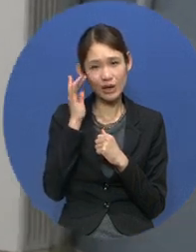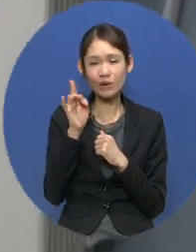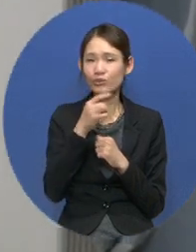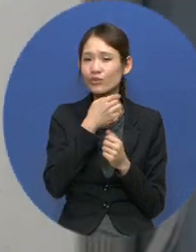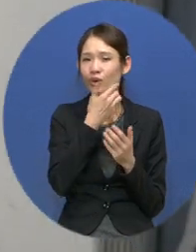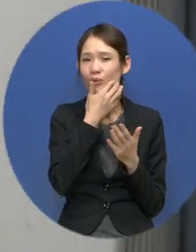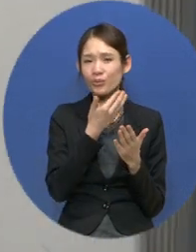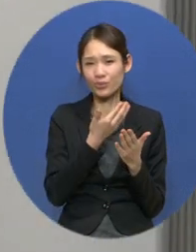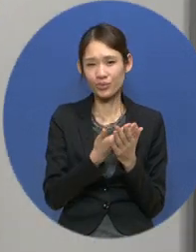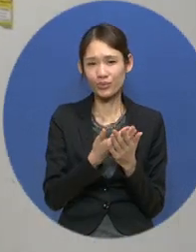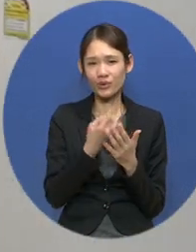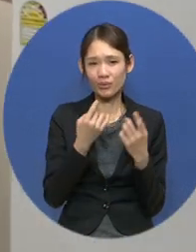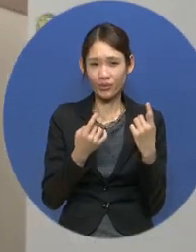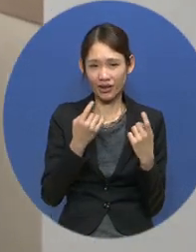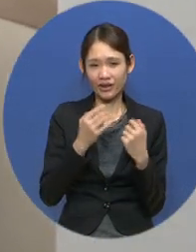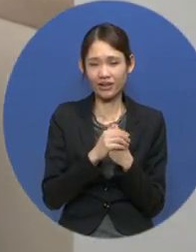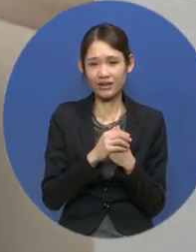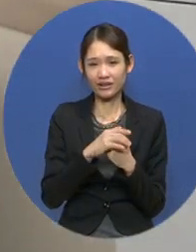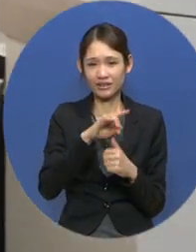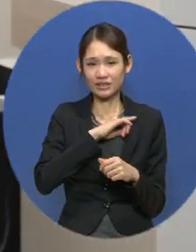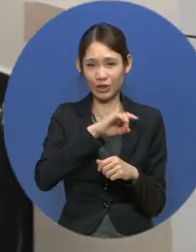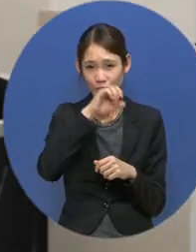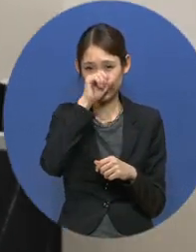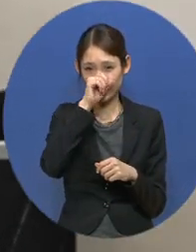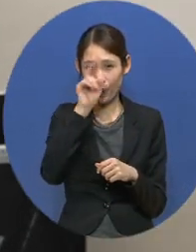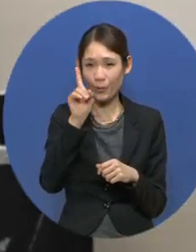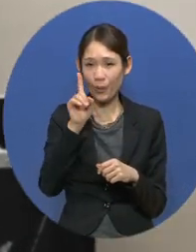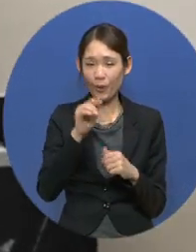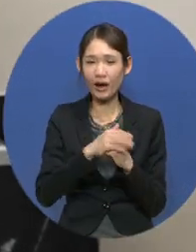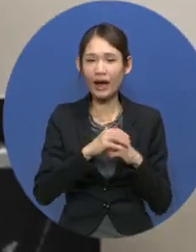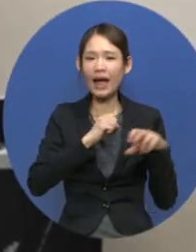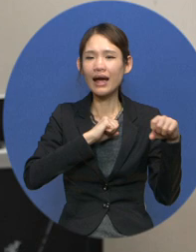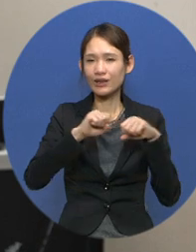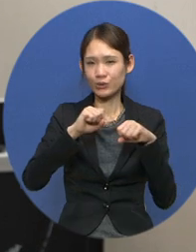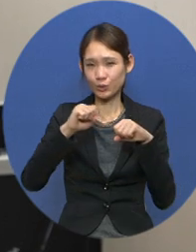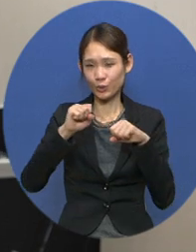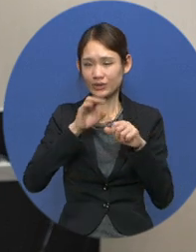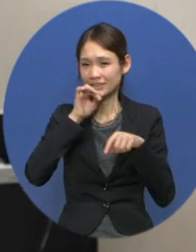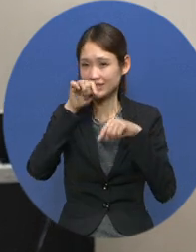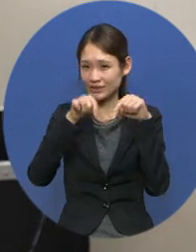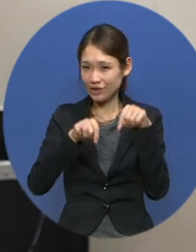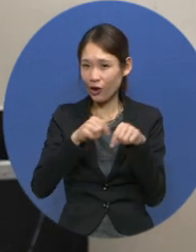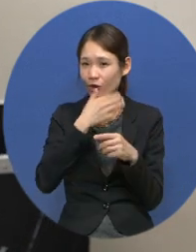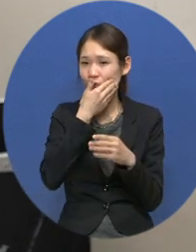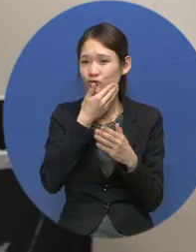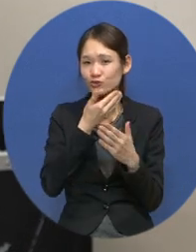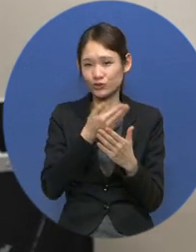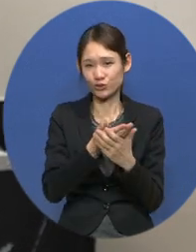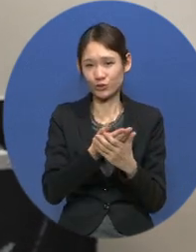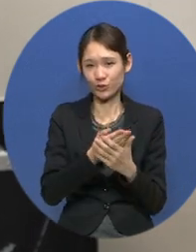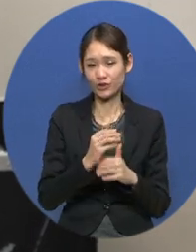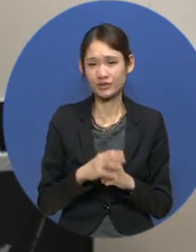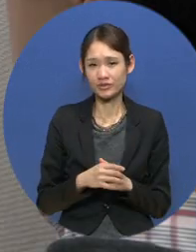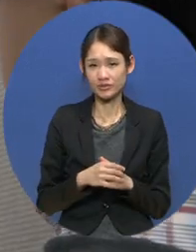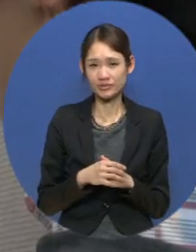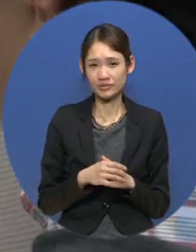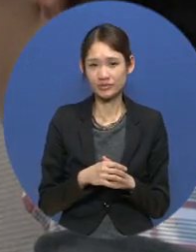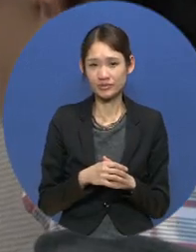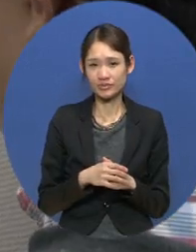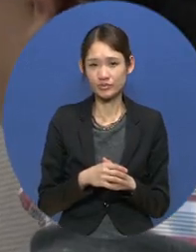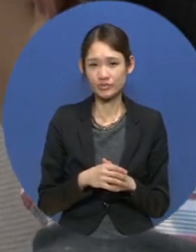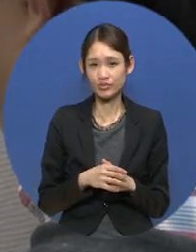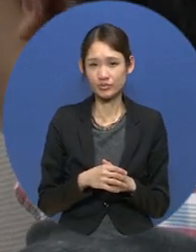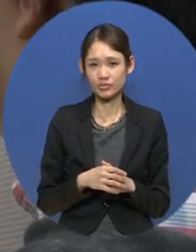무엇보다 핸드폰으로 옮기는 게 아주 중요해. 아.